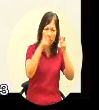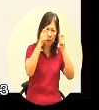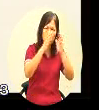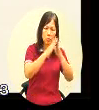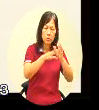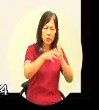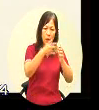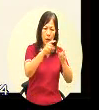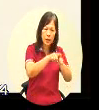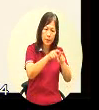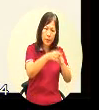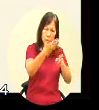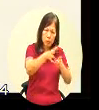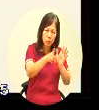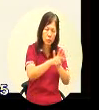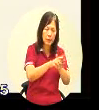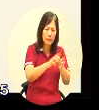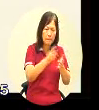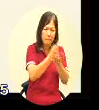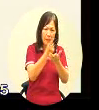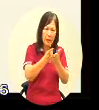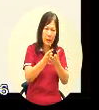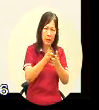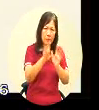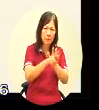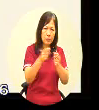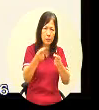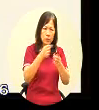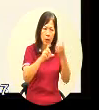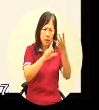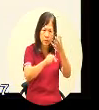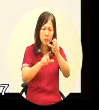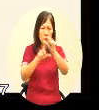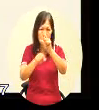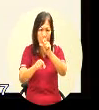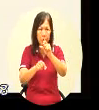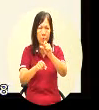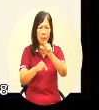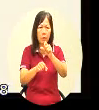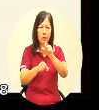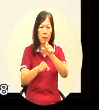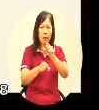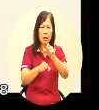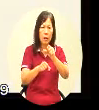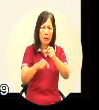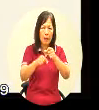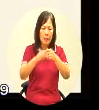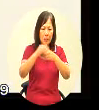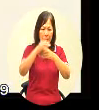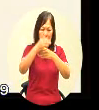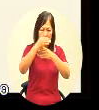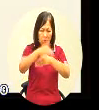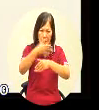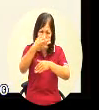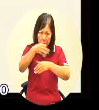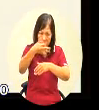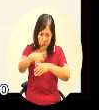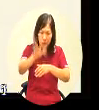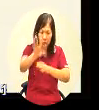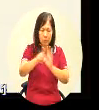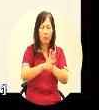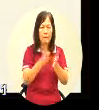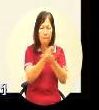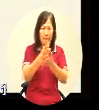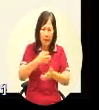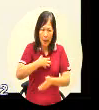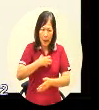民生用水都陷入在四五月的时候陷入这个限水的危机，我想。